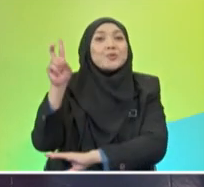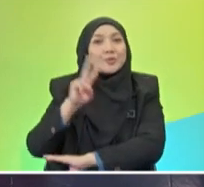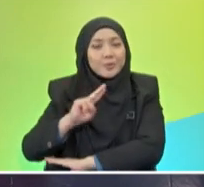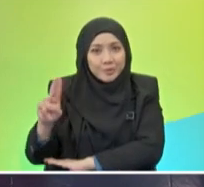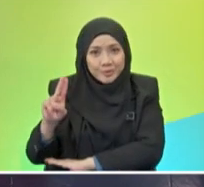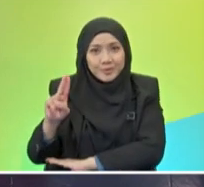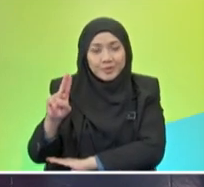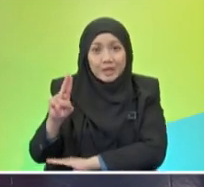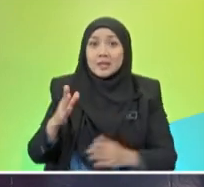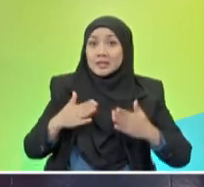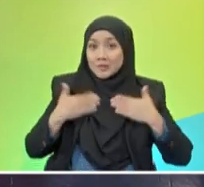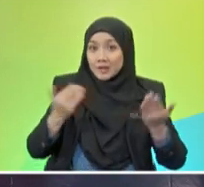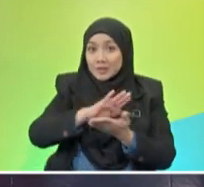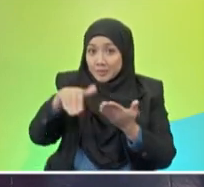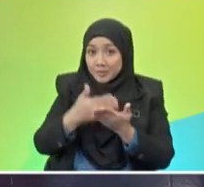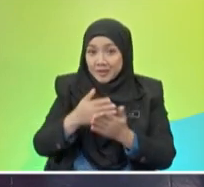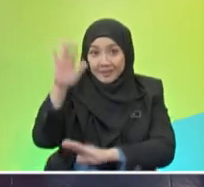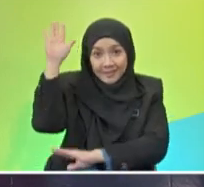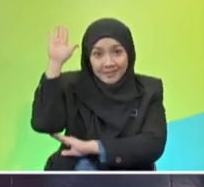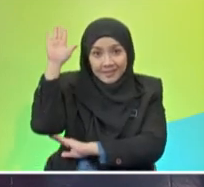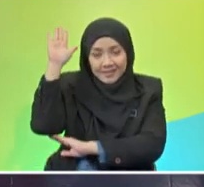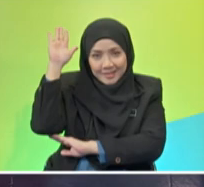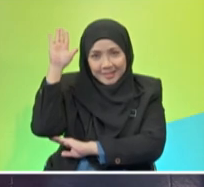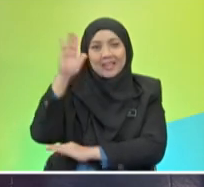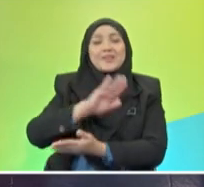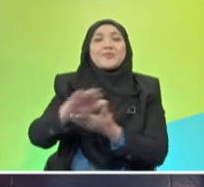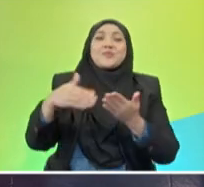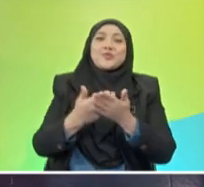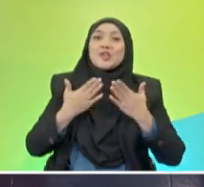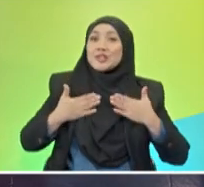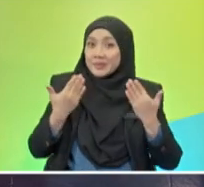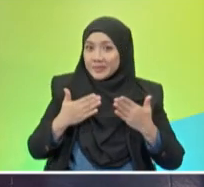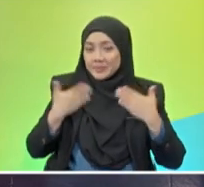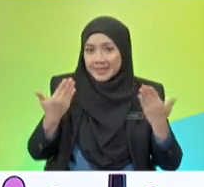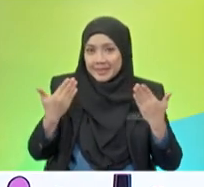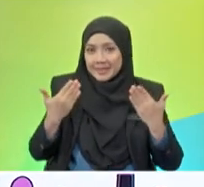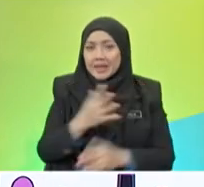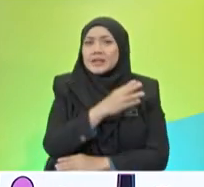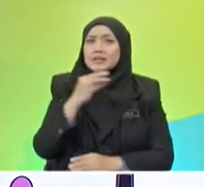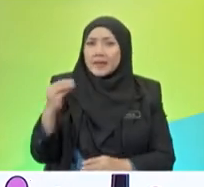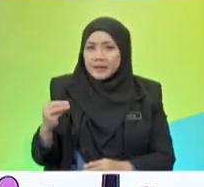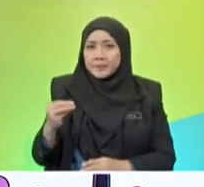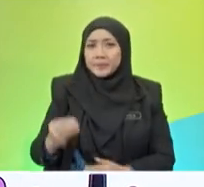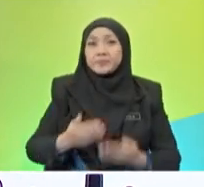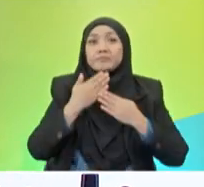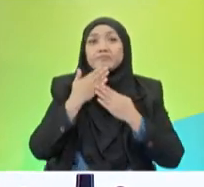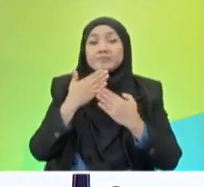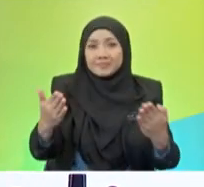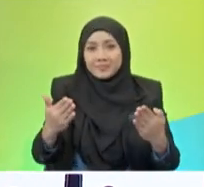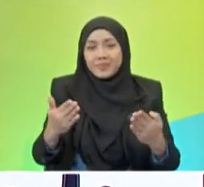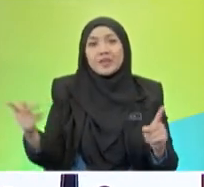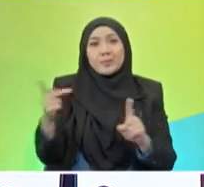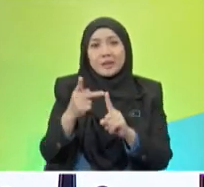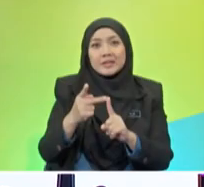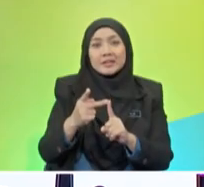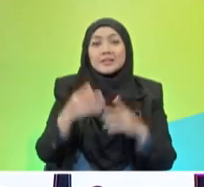Semua seronok tak hari ini? Boleh angkat tangan? Ramai itu. Okey, dan juga ingin berterima kasih kepada Cikgu Hasliya